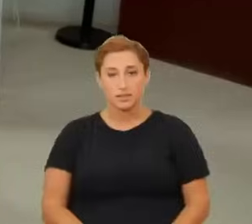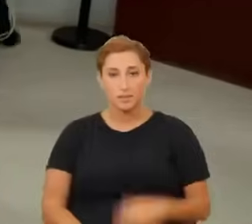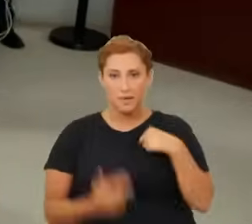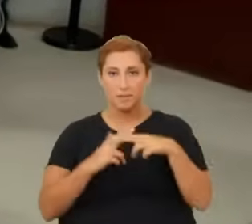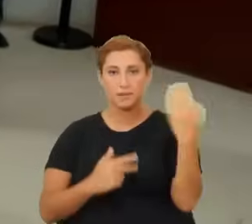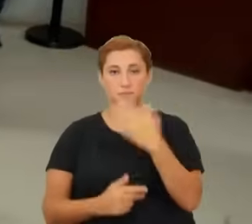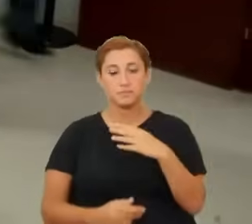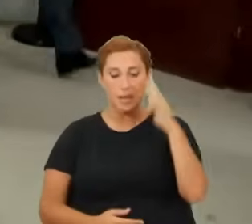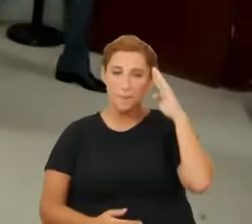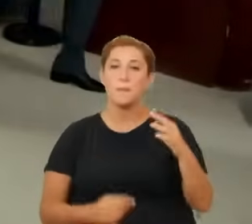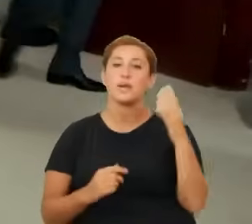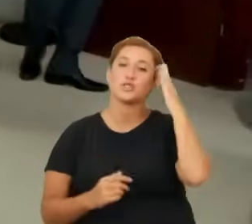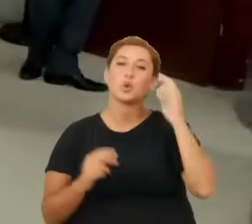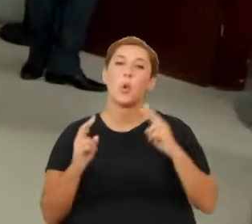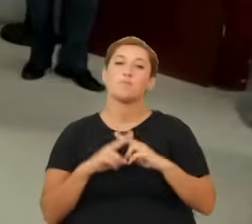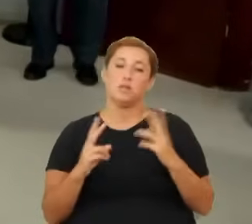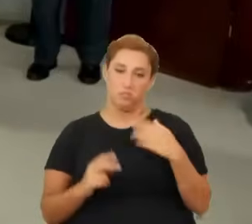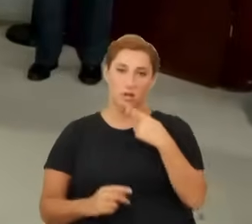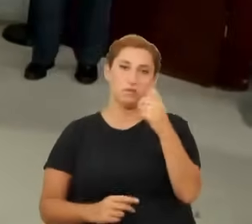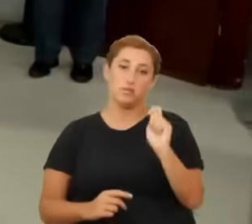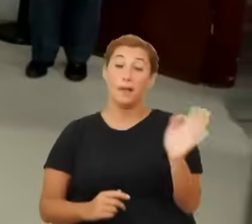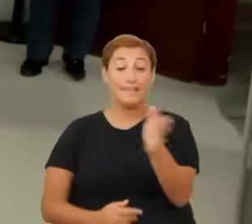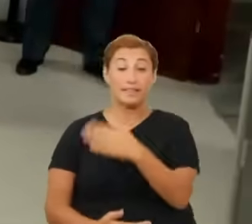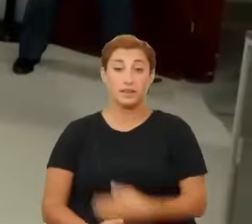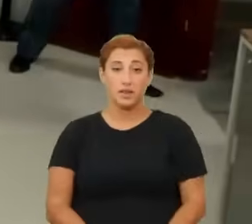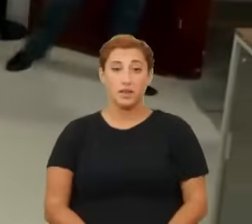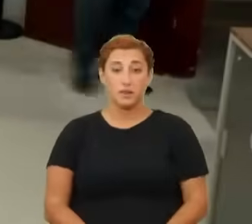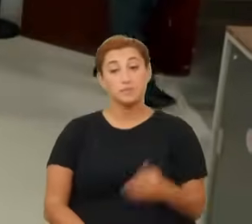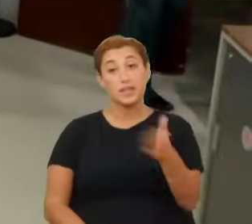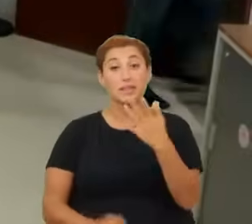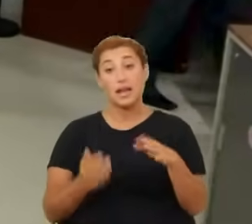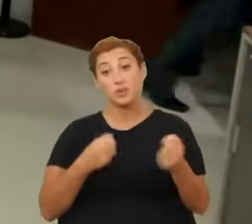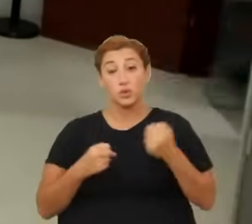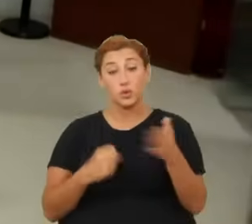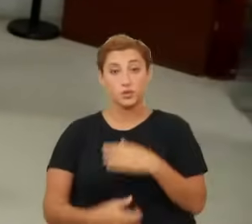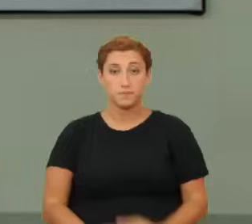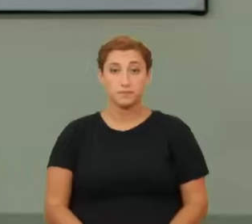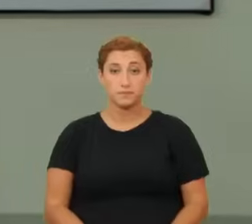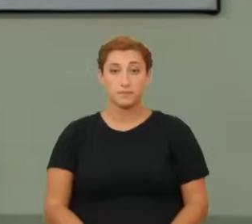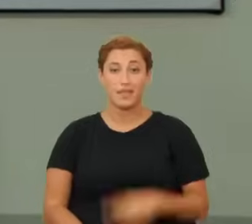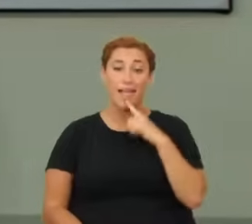Ben hemen gidiyorum. Emredersiniz başkomiserimmiş. Emrederim tabii, git haydi. Emredeceğim tabii, ne yapayım, yalvarayım mı sana ya?